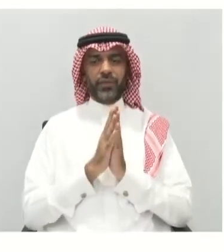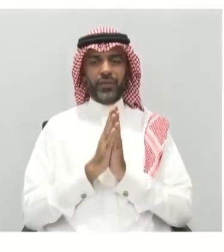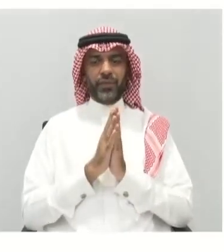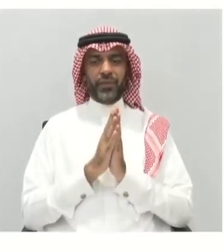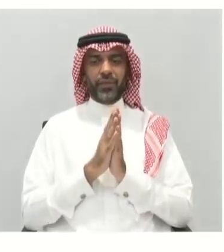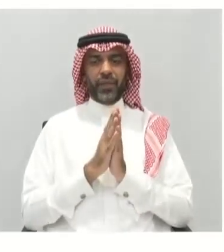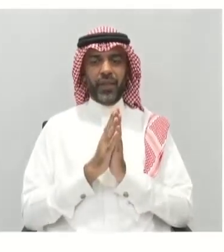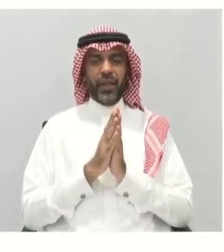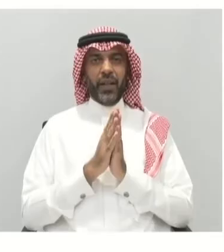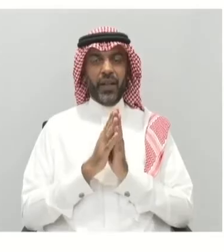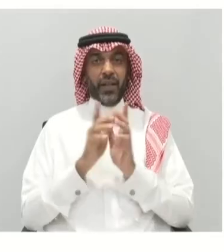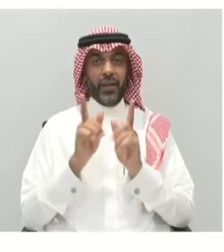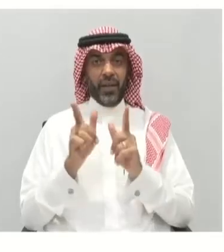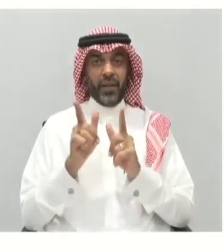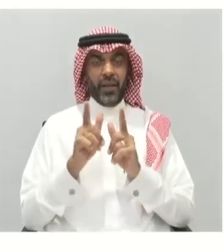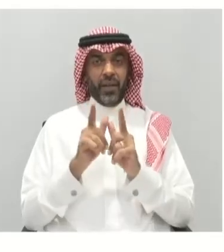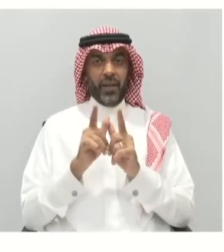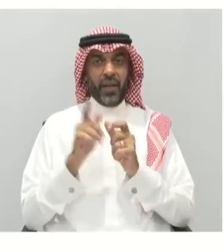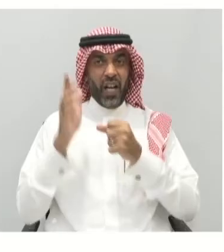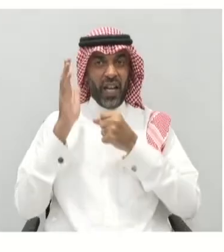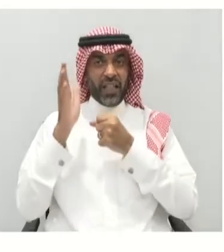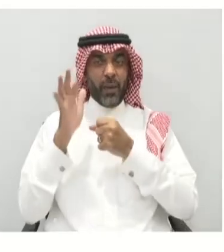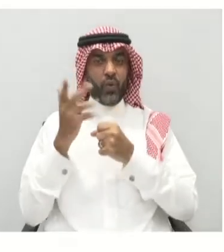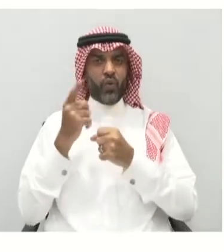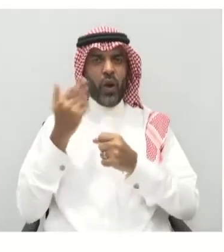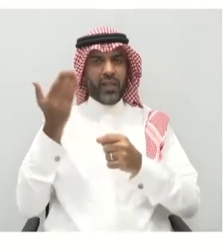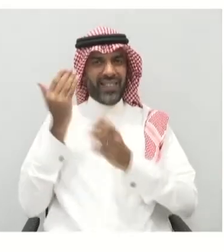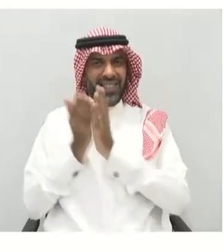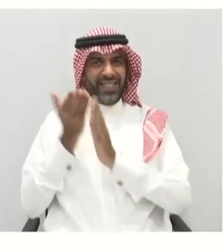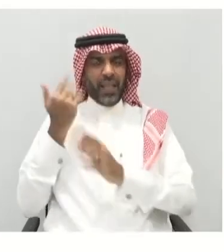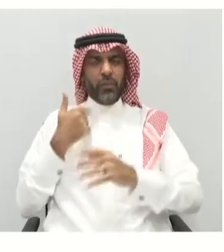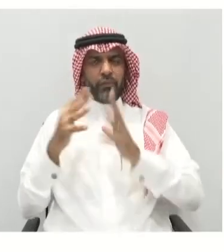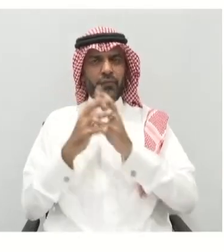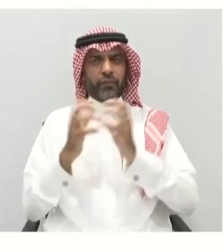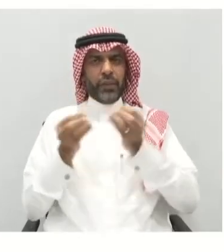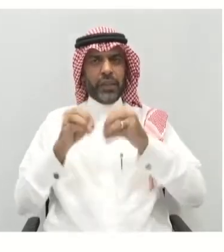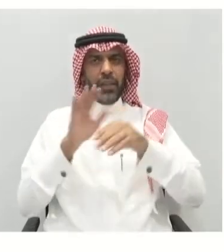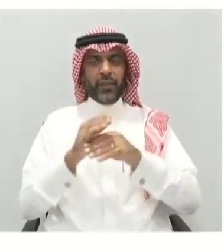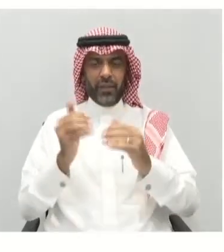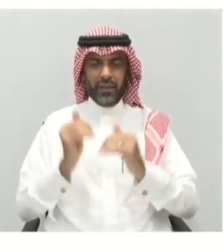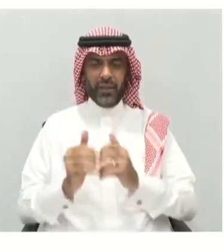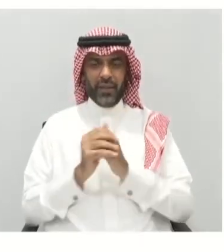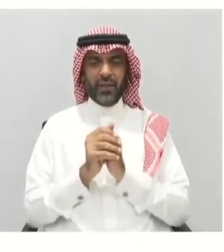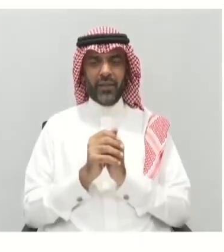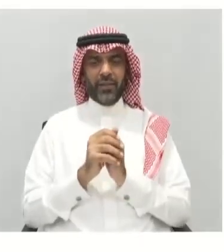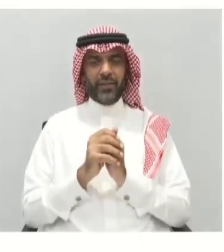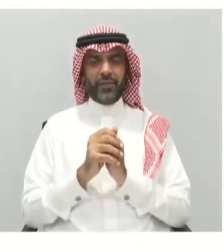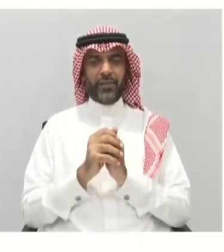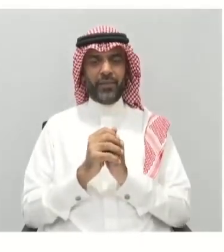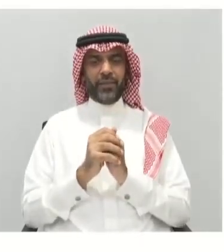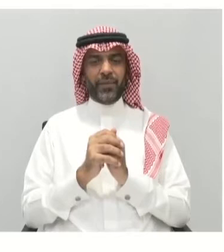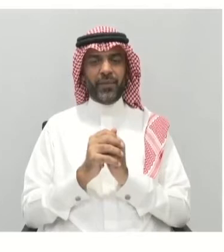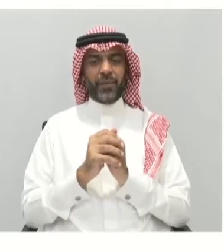الحجاج البلاغي او الخطابي تكلمنا عنه في الدرس السابق بشكل مفصل جدا نكمل الحجاج